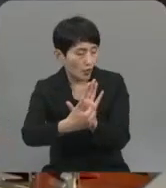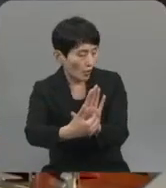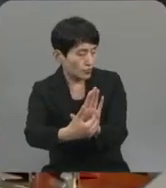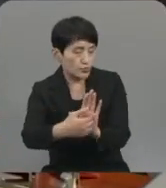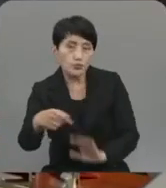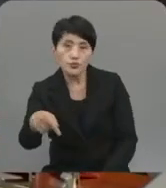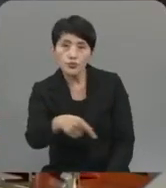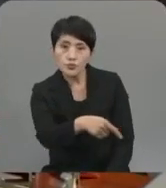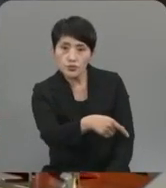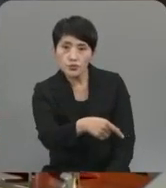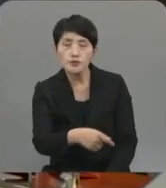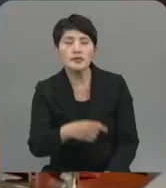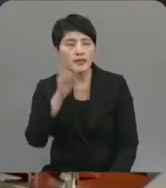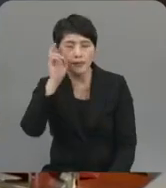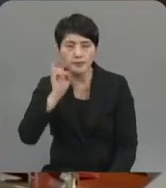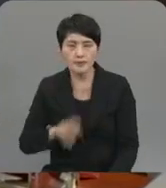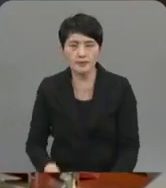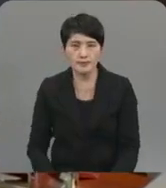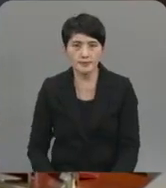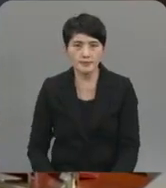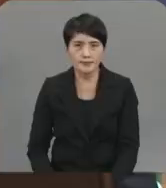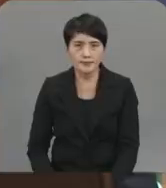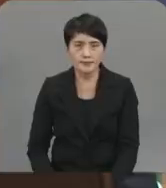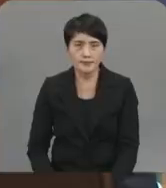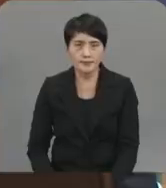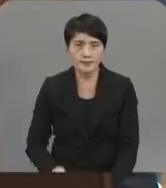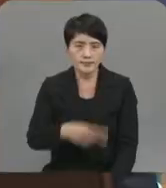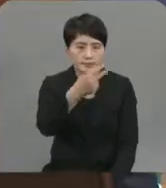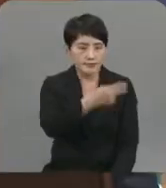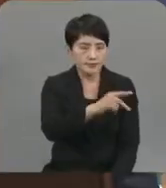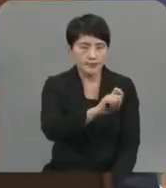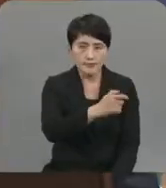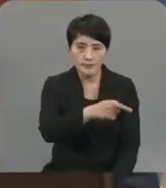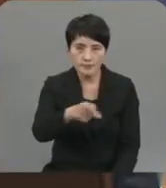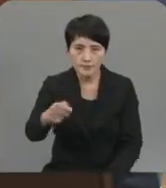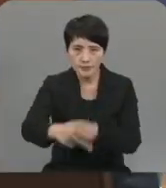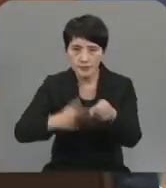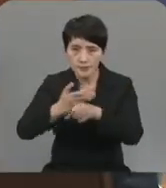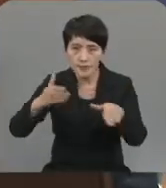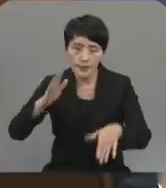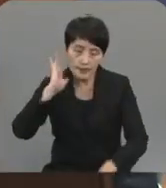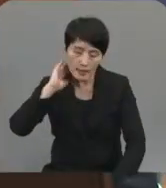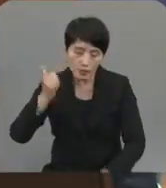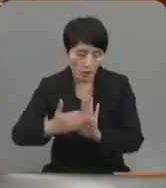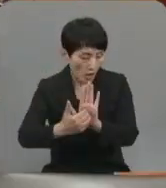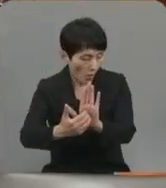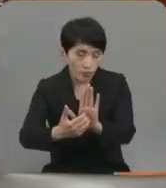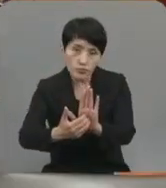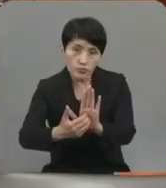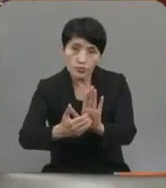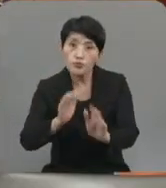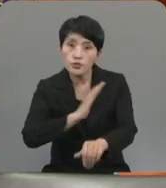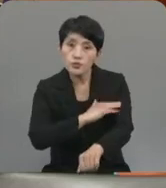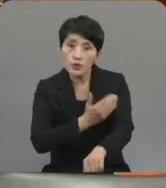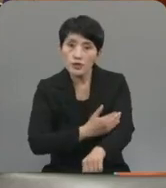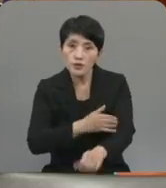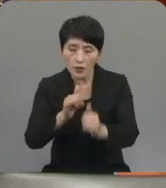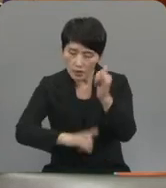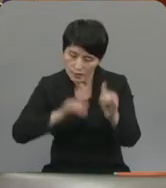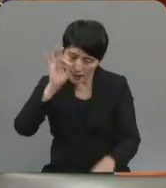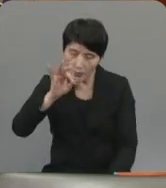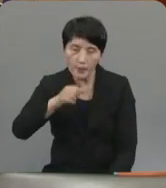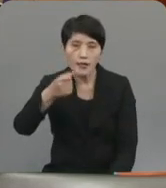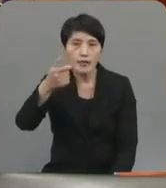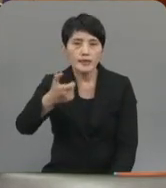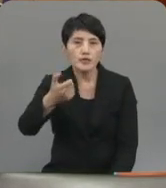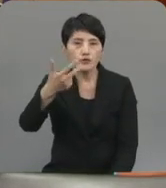với dự thảo sửa đổi luật trên đây sẽ là lần đầu tiên sau 7 năm kể từ năm 2016 và là lần thứ 67 trong lịch sử lập hiến của Hàn Quốc